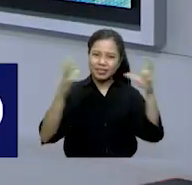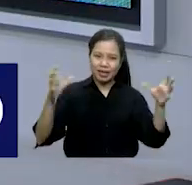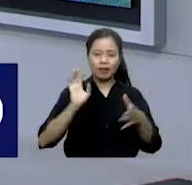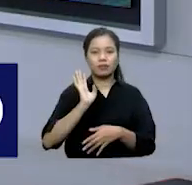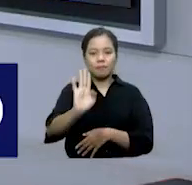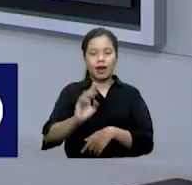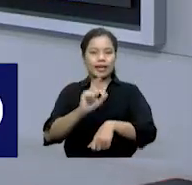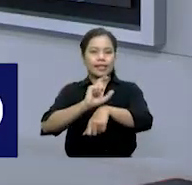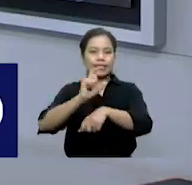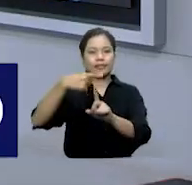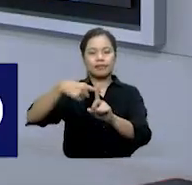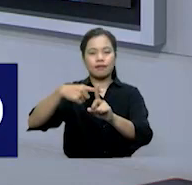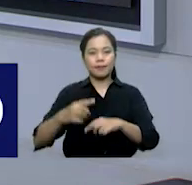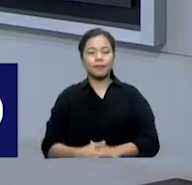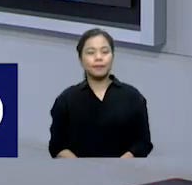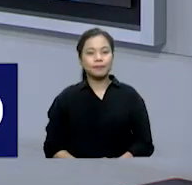raya hingga di depan gereja.